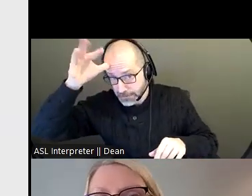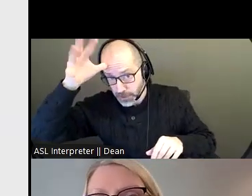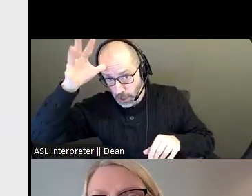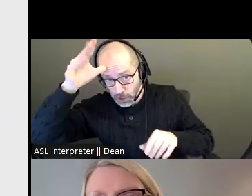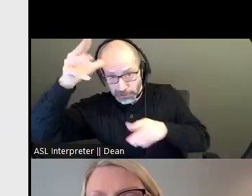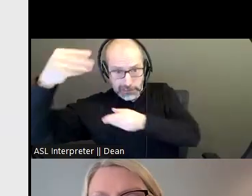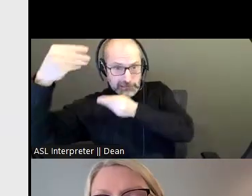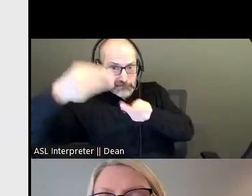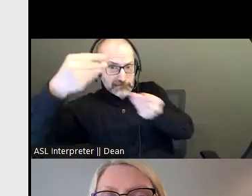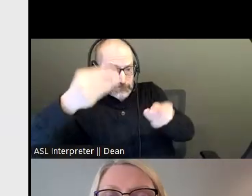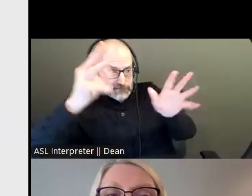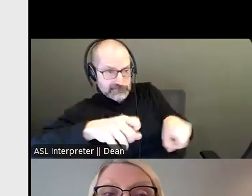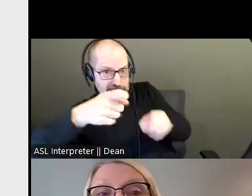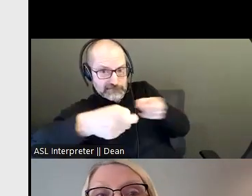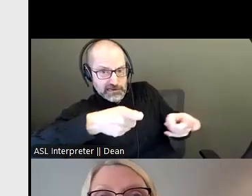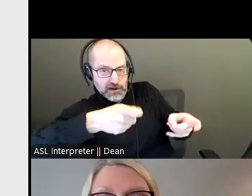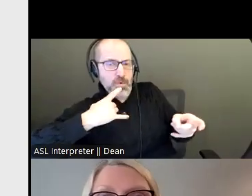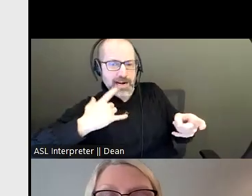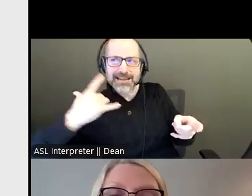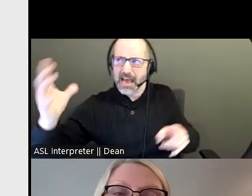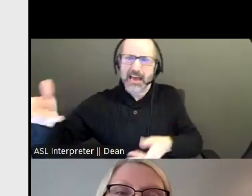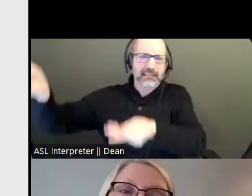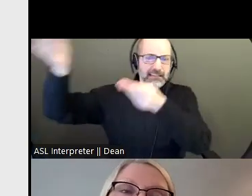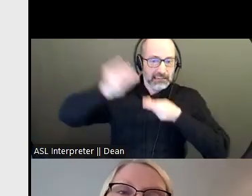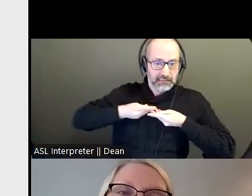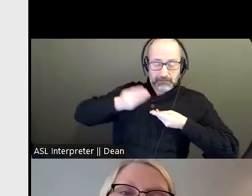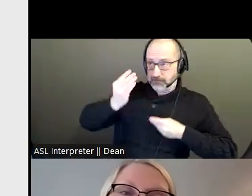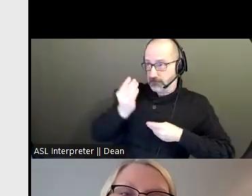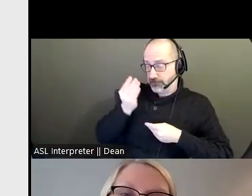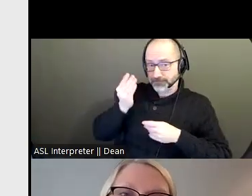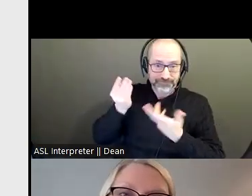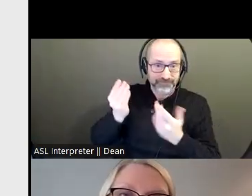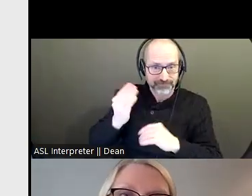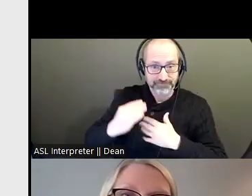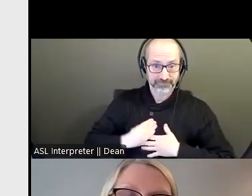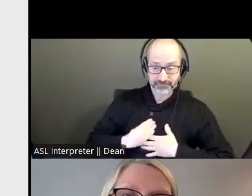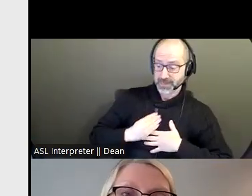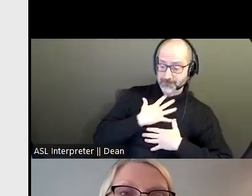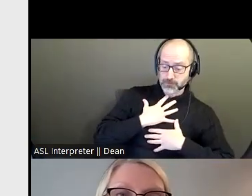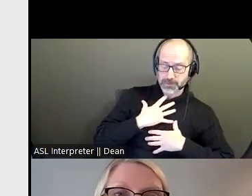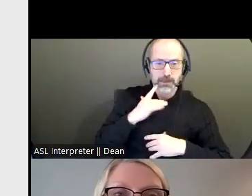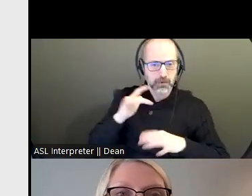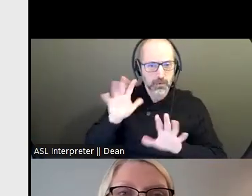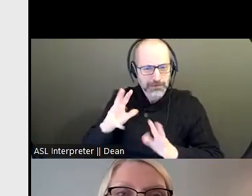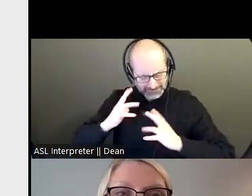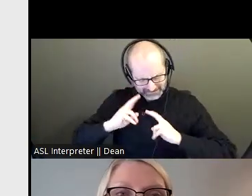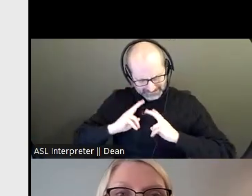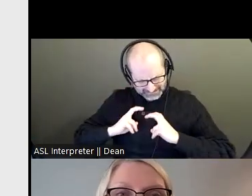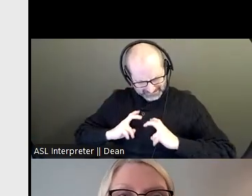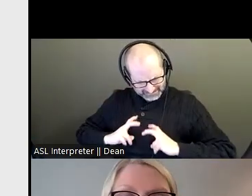en matière de neurodivergence. Il faut pouvoir donc repérer ces pensées, repérer